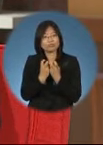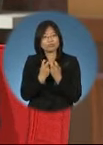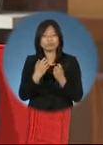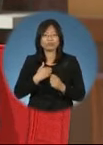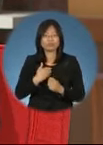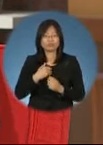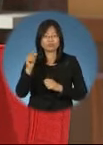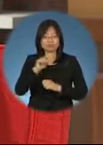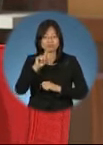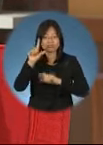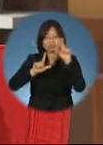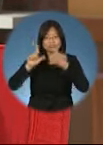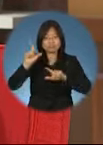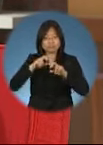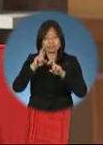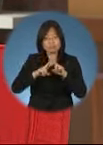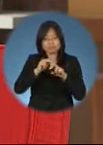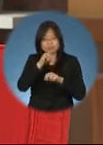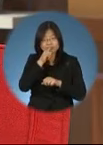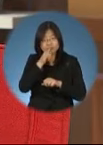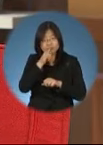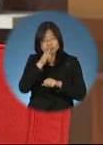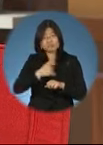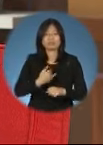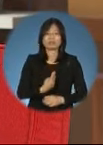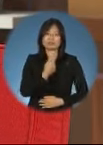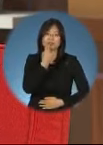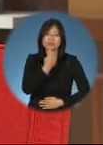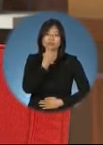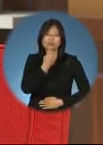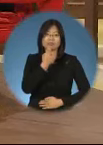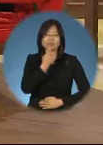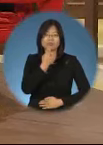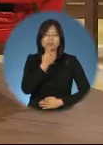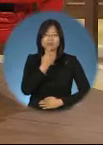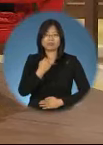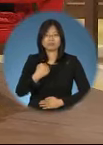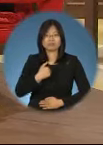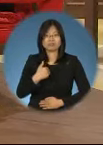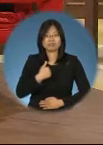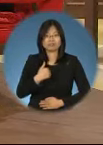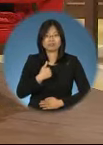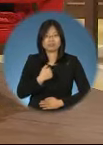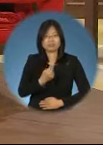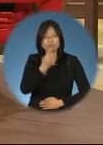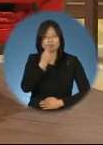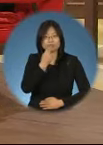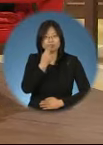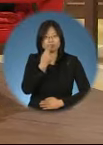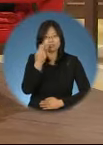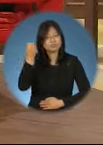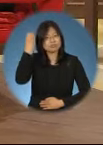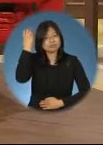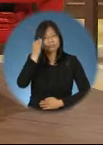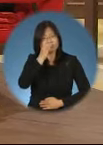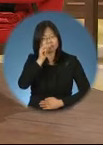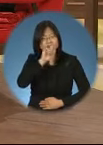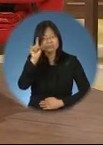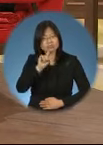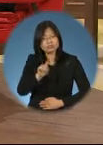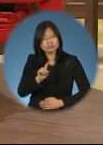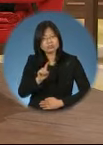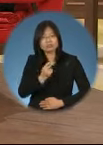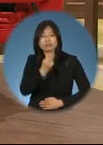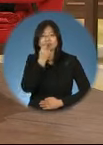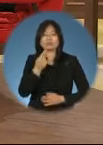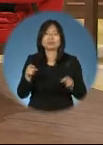내가 어떤 자세로 앉아 있나, 내 호흡이 내가 호흡을 잊고 있나, 호흡을 함께 하고